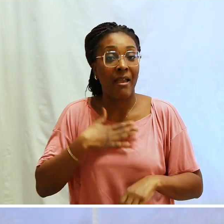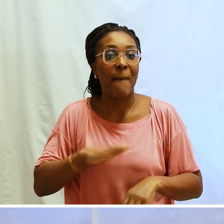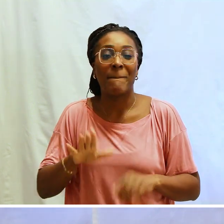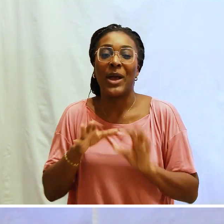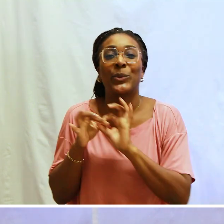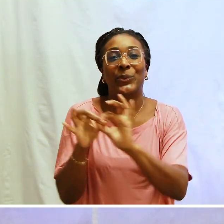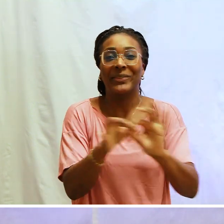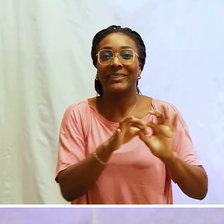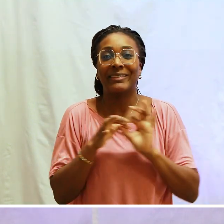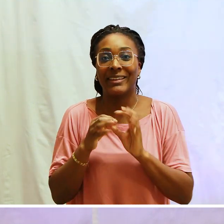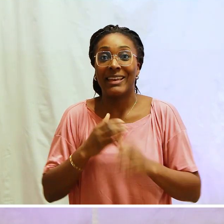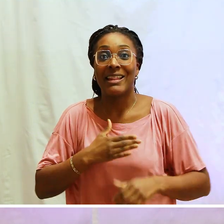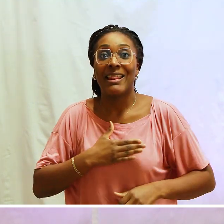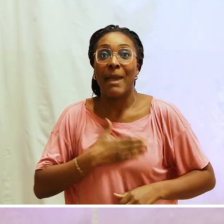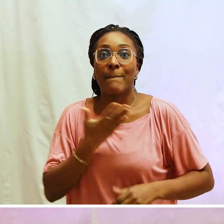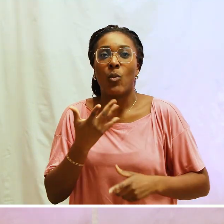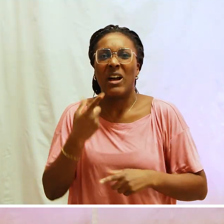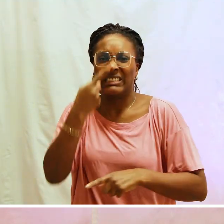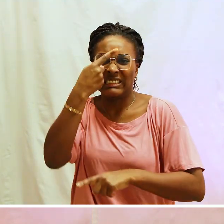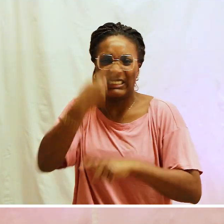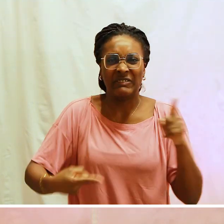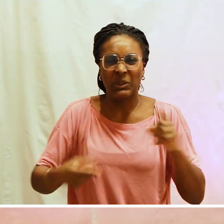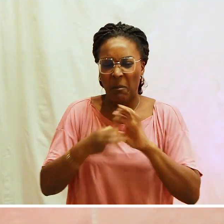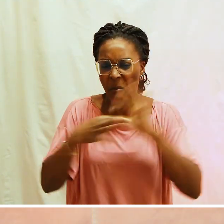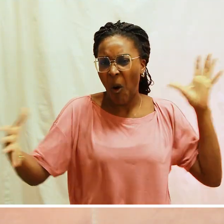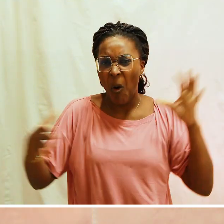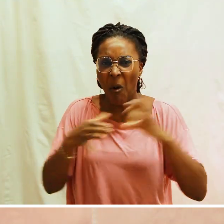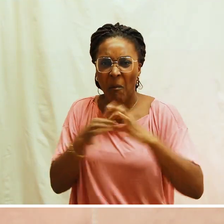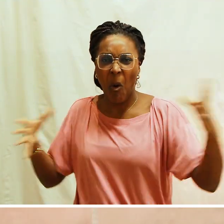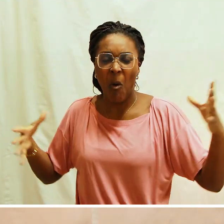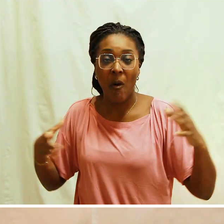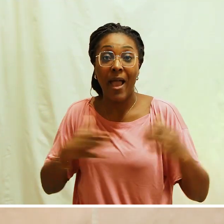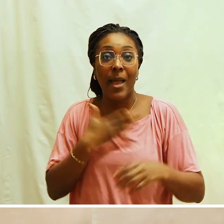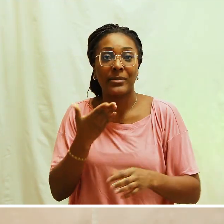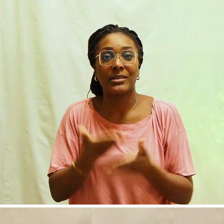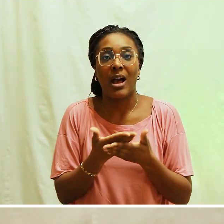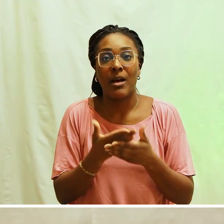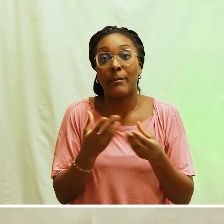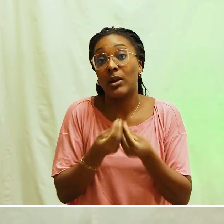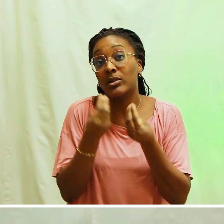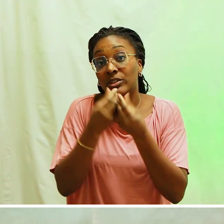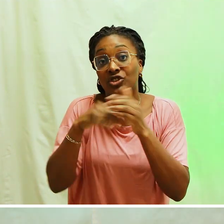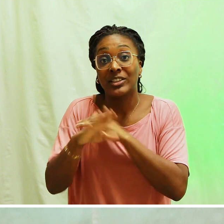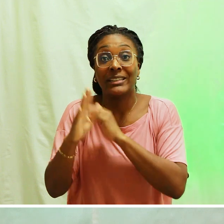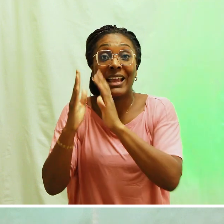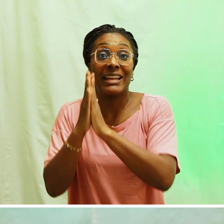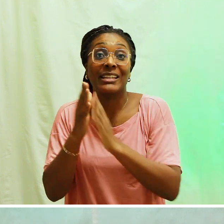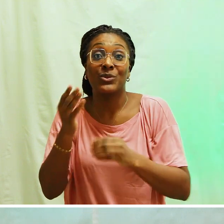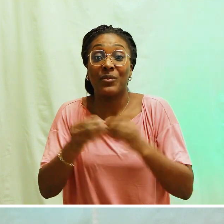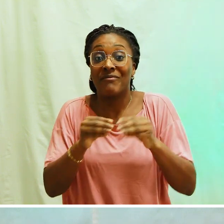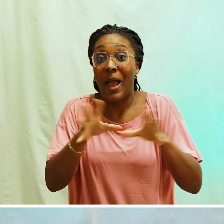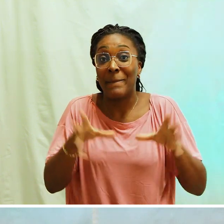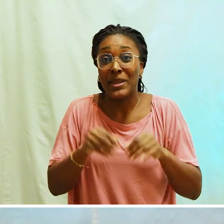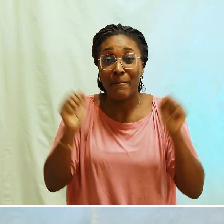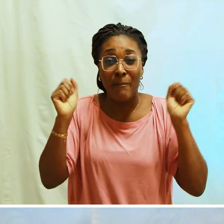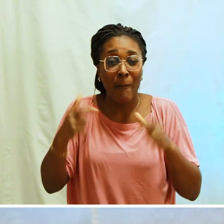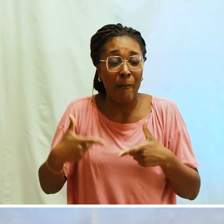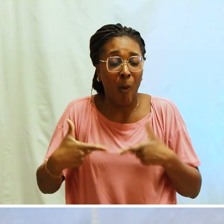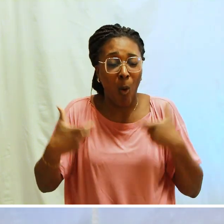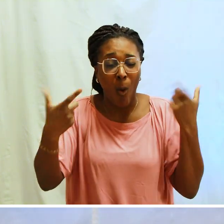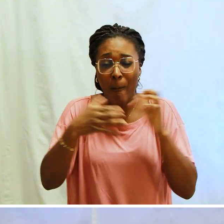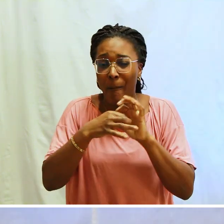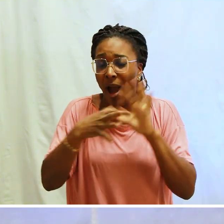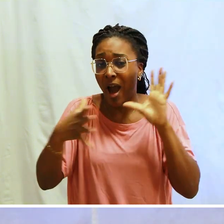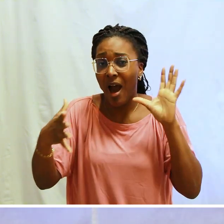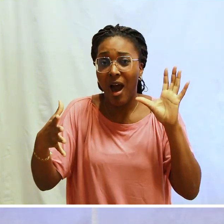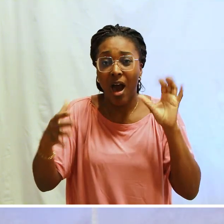Il préfère la division. Et parfois, malheureusement, dans les églises et dans les familles, ça peut exploser du jour au